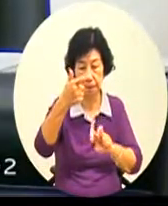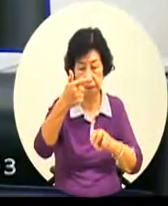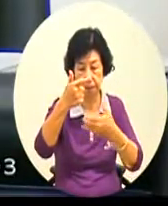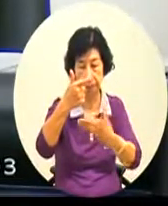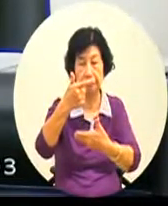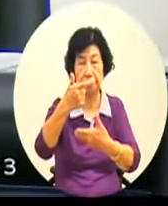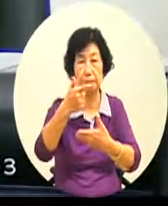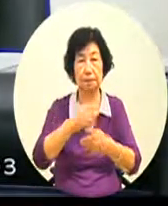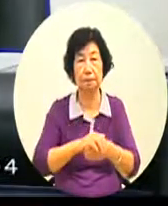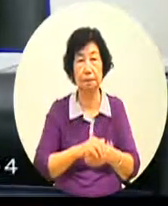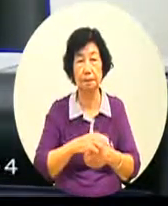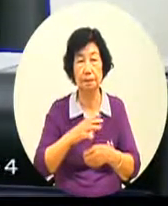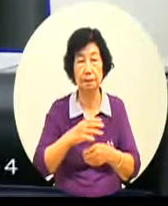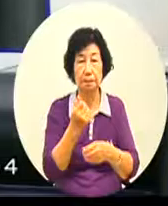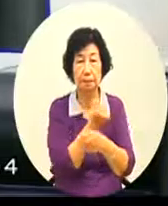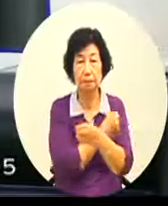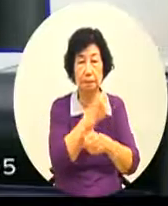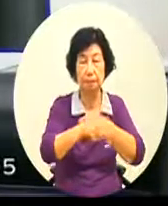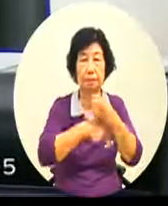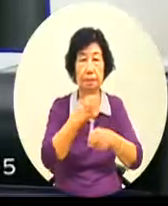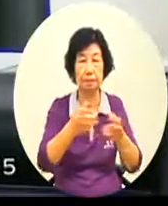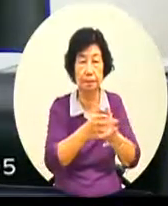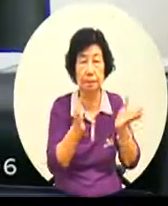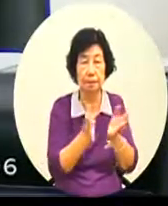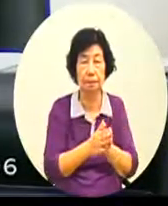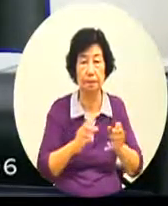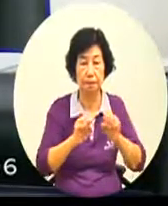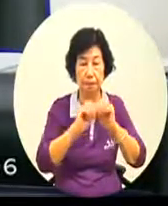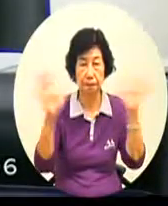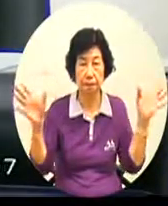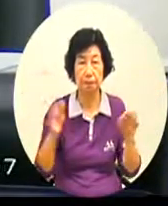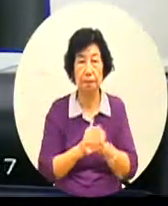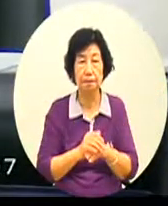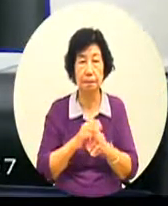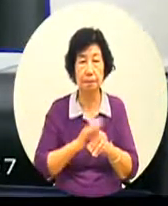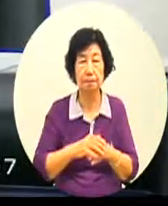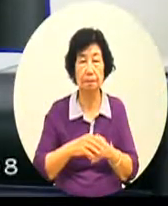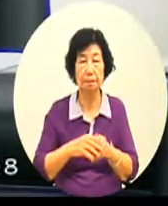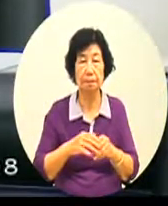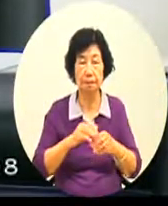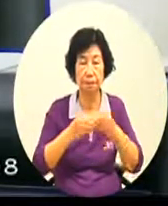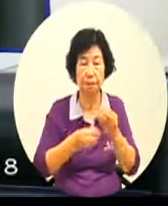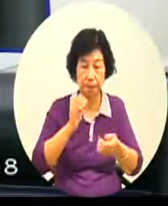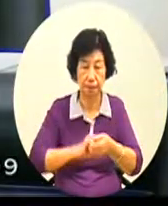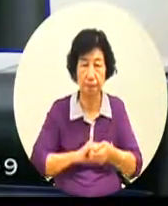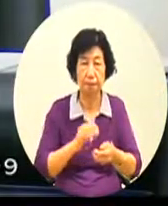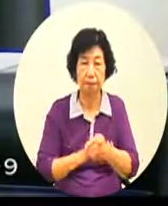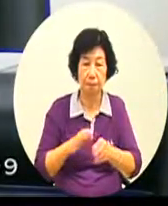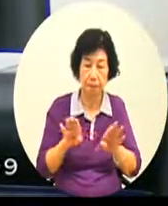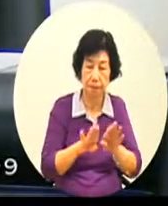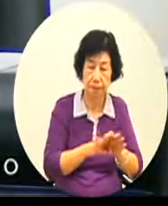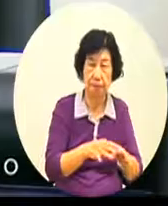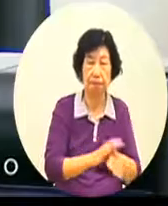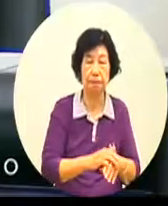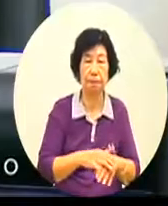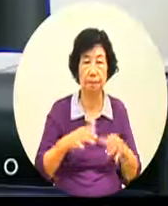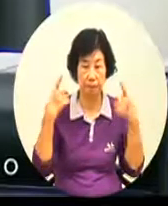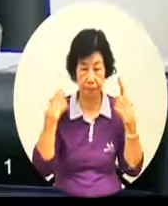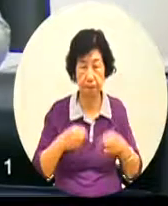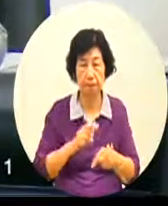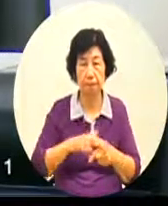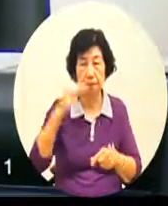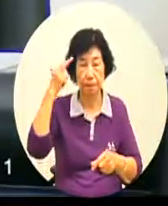候我们劳动部就有一个公告废止例假日可以挪移的那本来是7天休一天嘛